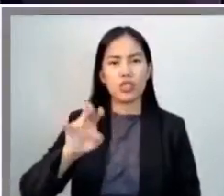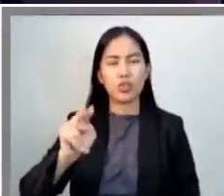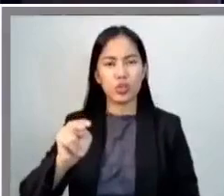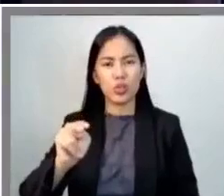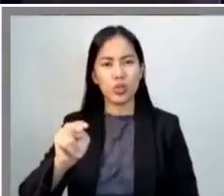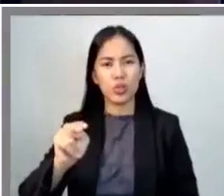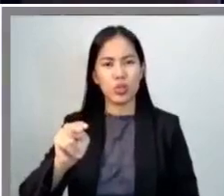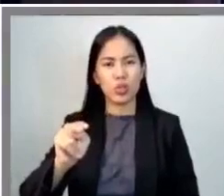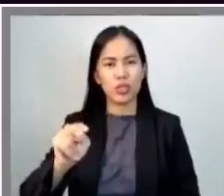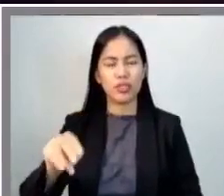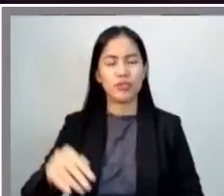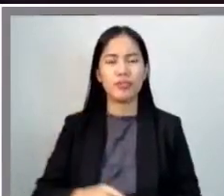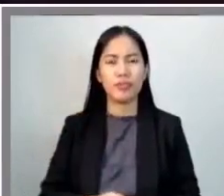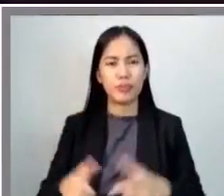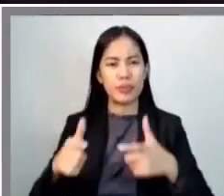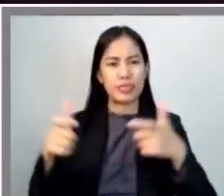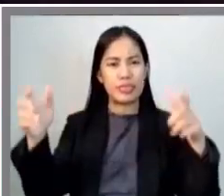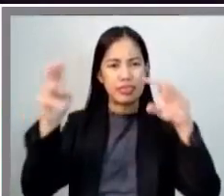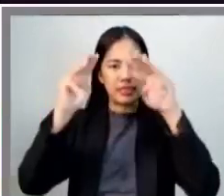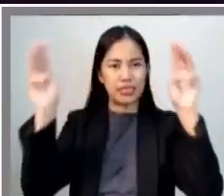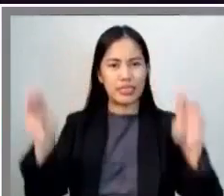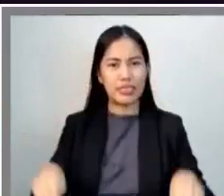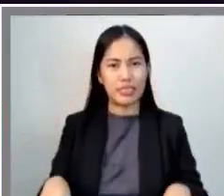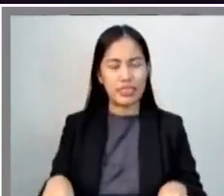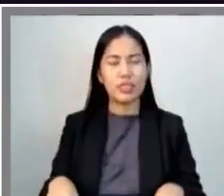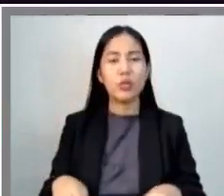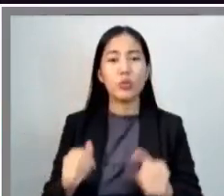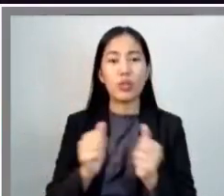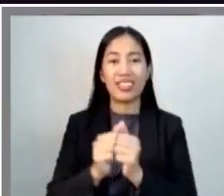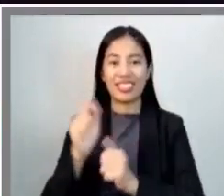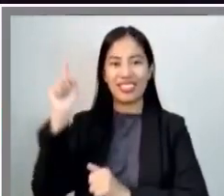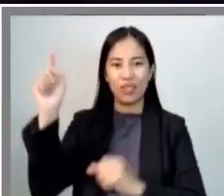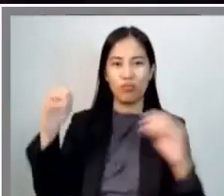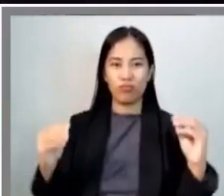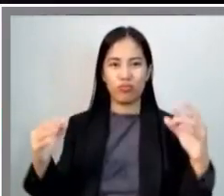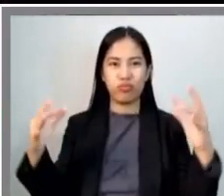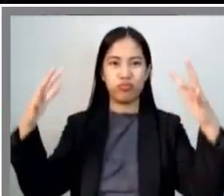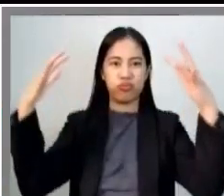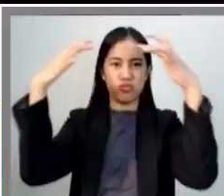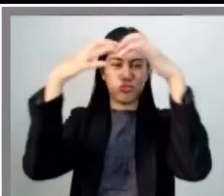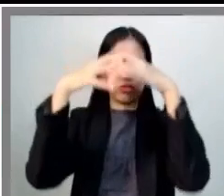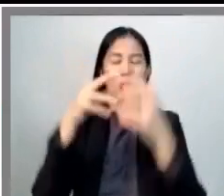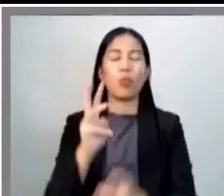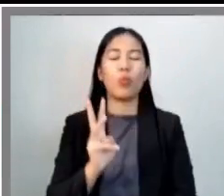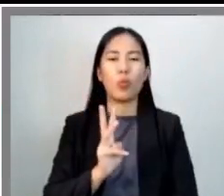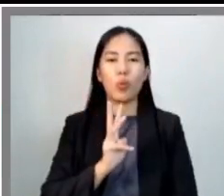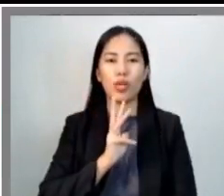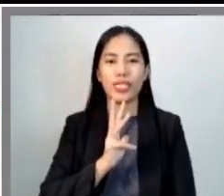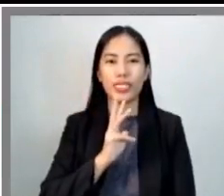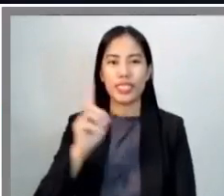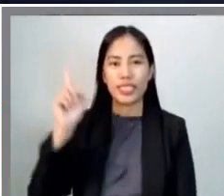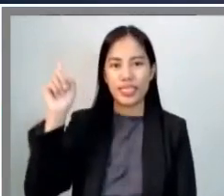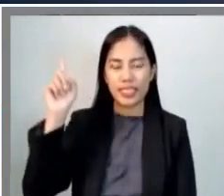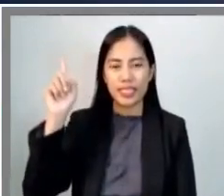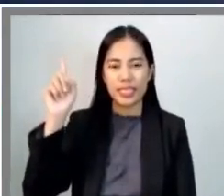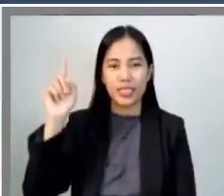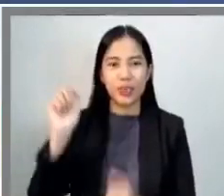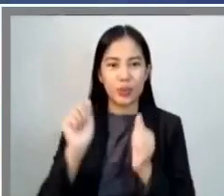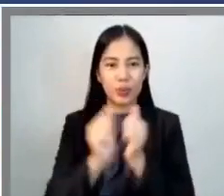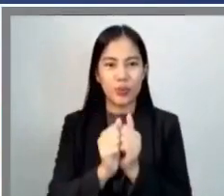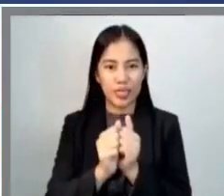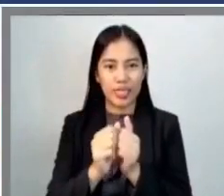pero kasi wala siya masyadong ilaw dati. Ayun, nilagyan ng ilaw yung fountain. So, na-renovate. Oo, ni-renovate. Ay, ang ganda. So, pwede na